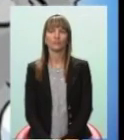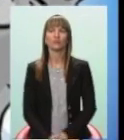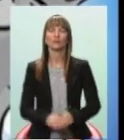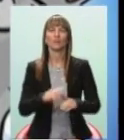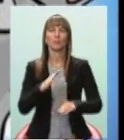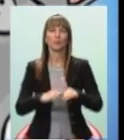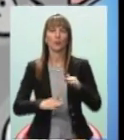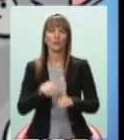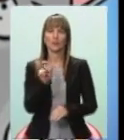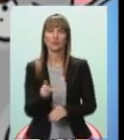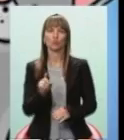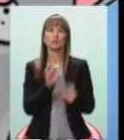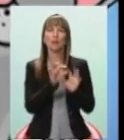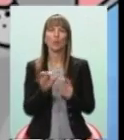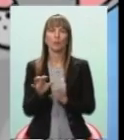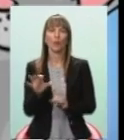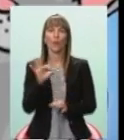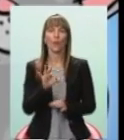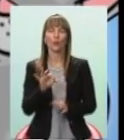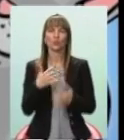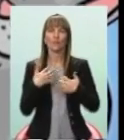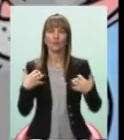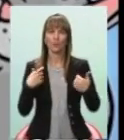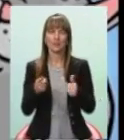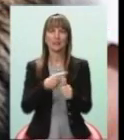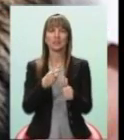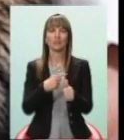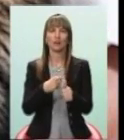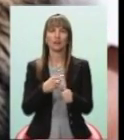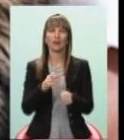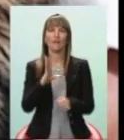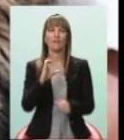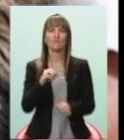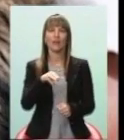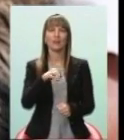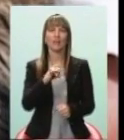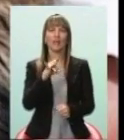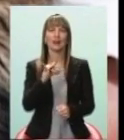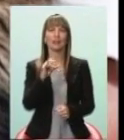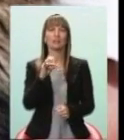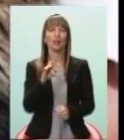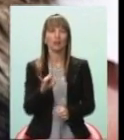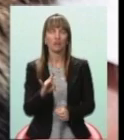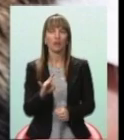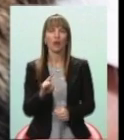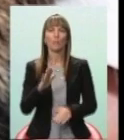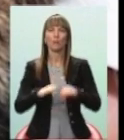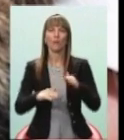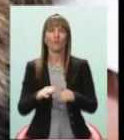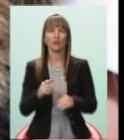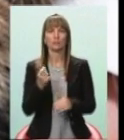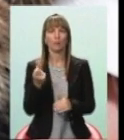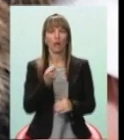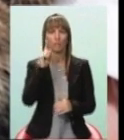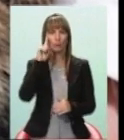Професіоналів, що піклуються про здоров'я братів наших менших, називають ветеринарами. Професія ветеринарів не така вже й популярна, адже не кожному